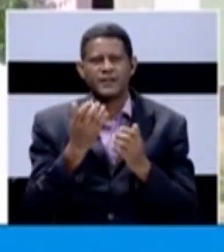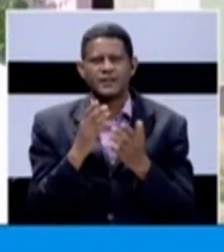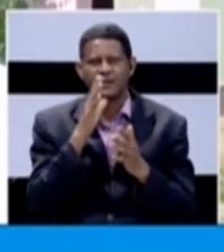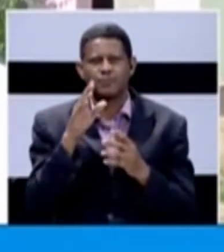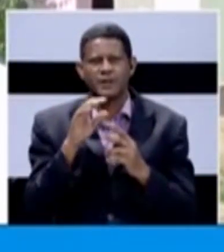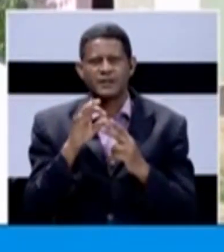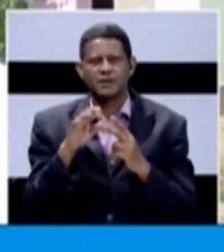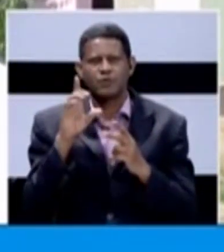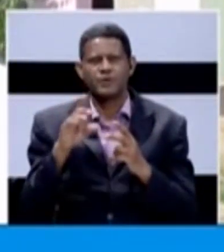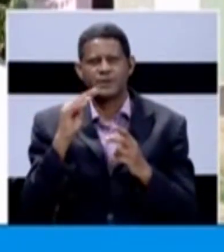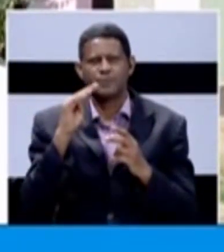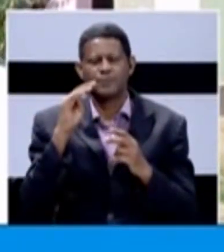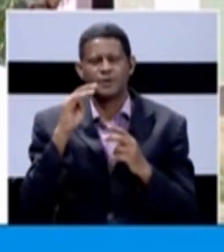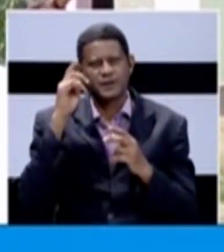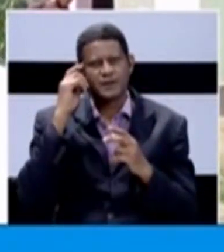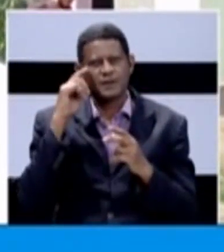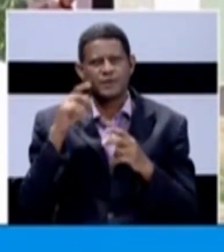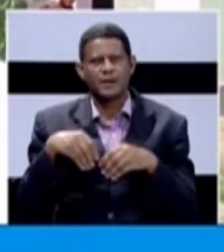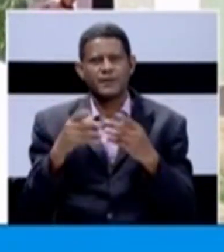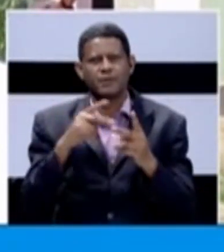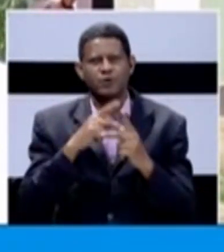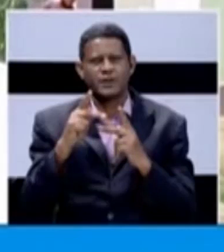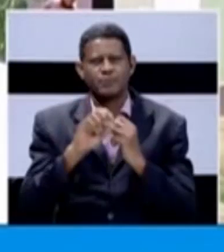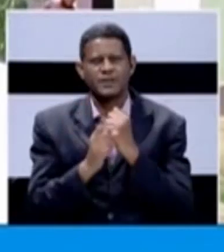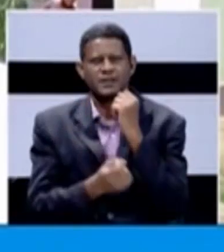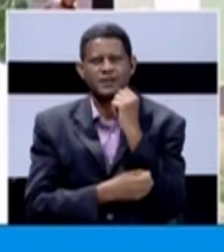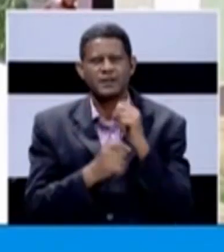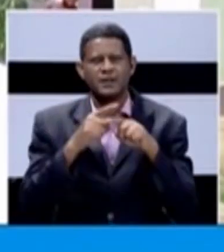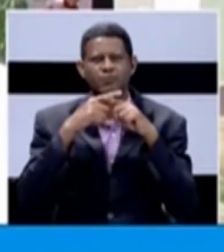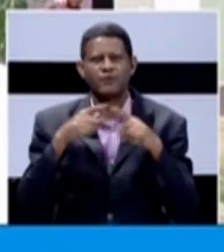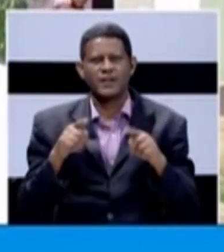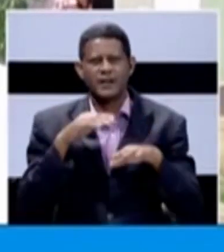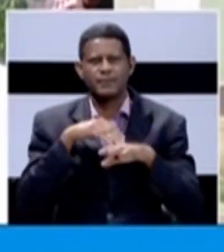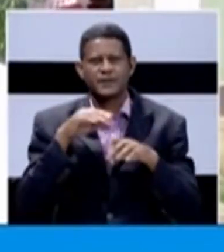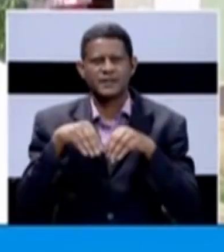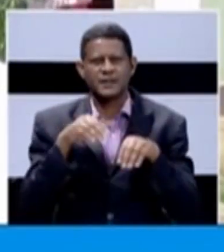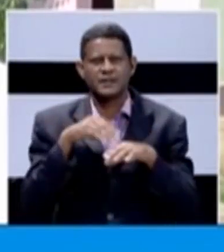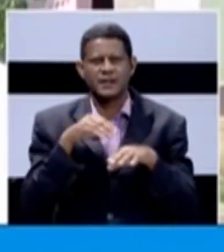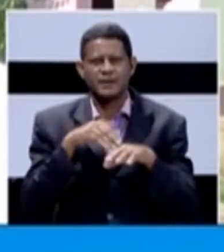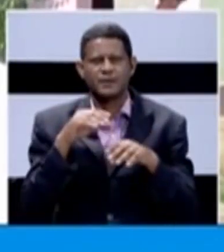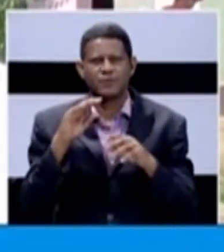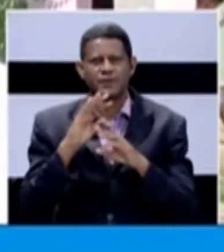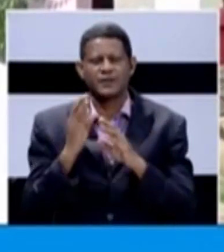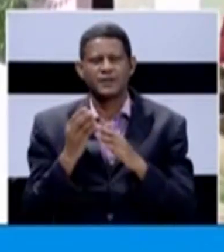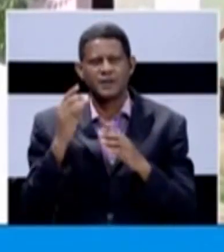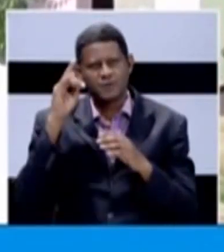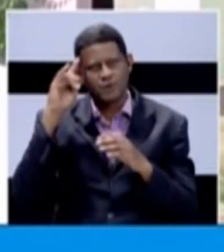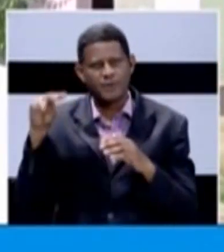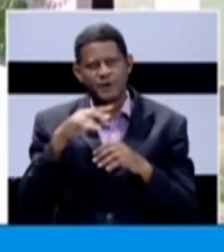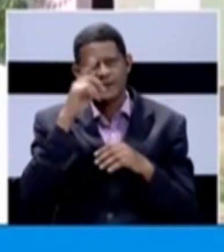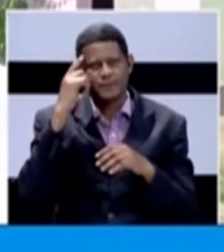ኮሚሽን ክልል ትግራይ ብዘካየዶም ብዝሃበና ፕሮግራም መሰረት በተለይ ኣብ ቅስቀሳ መዳዩ ኣብ ዞባ ምዕራብ